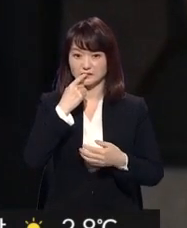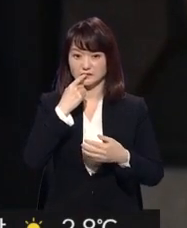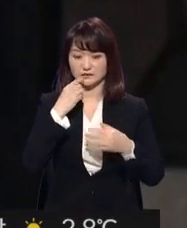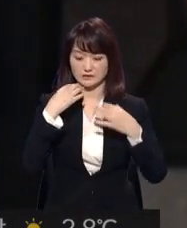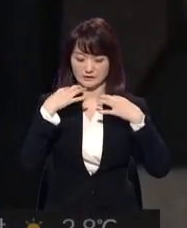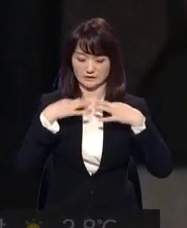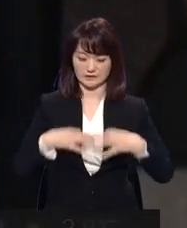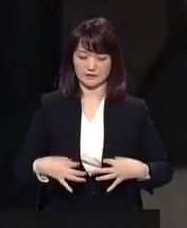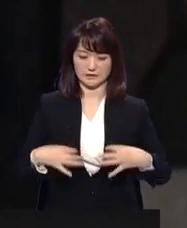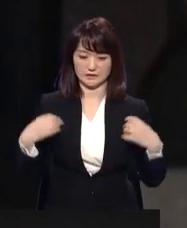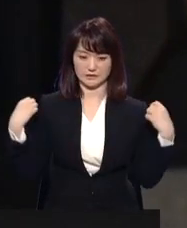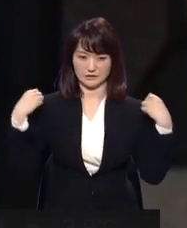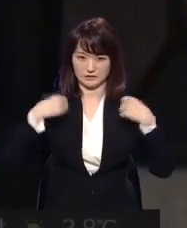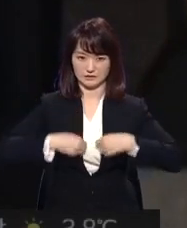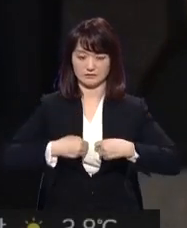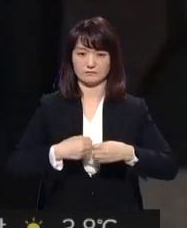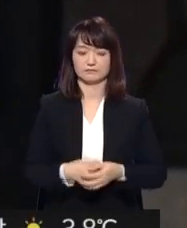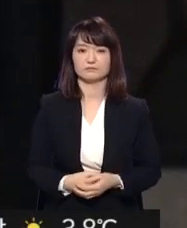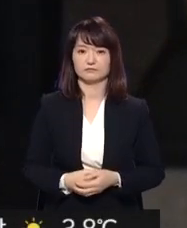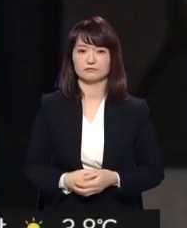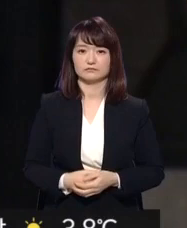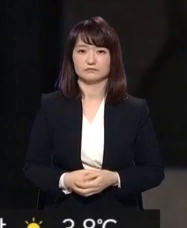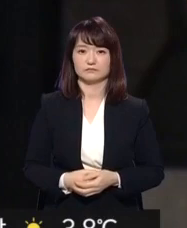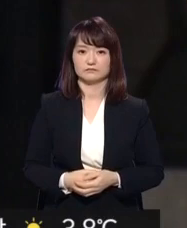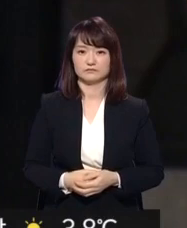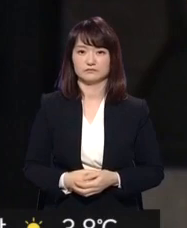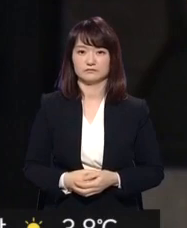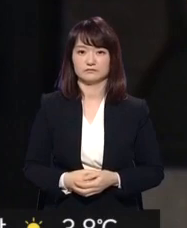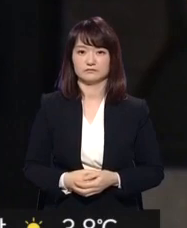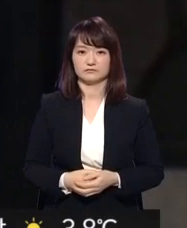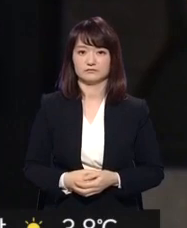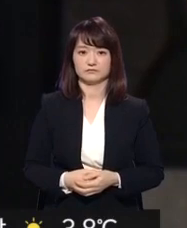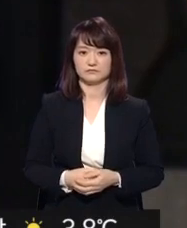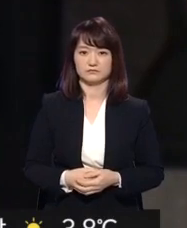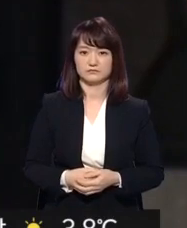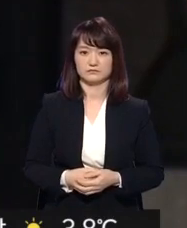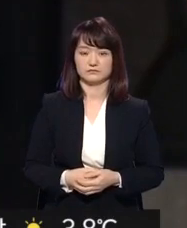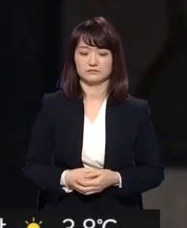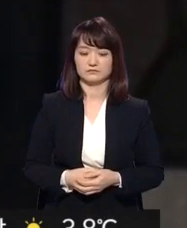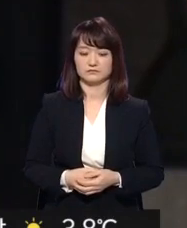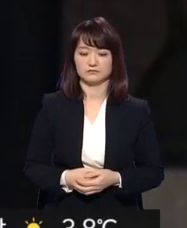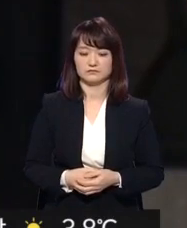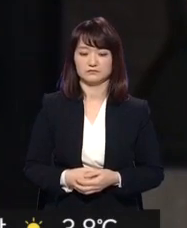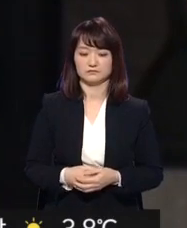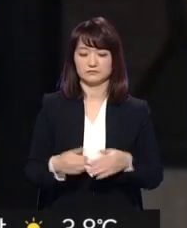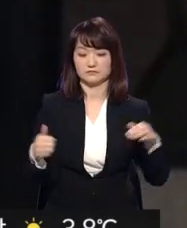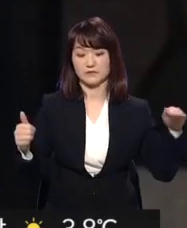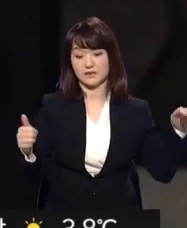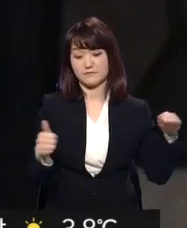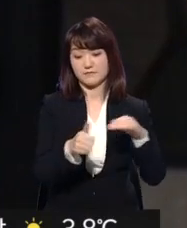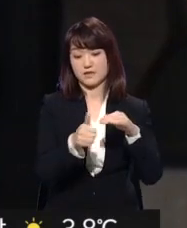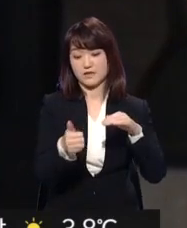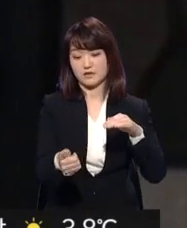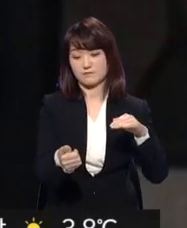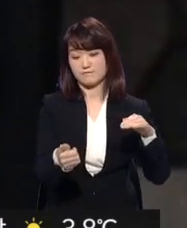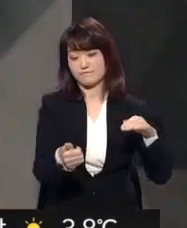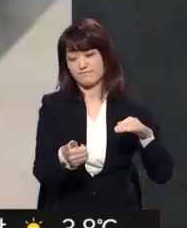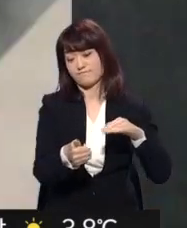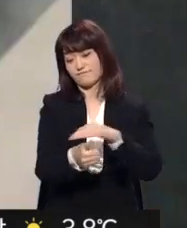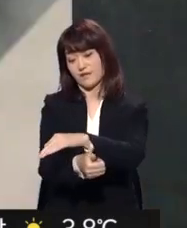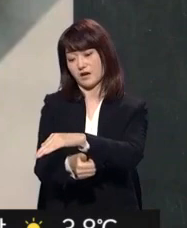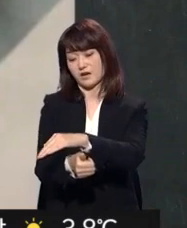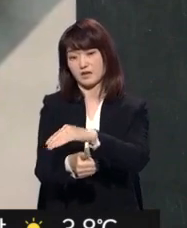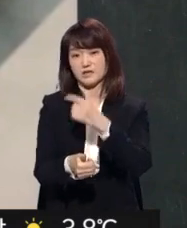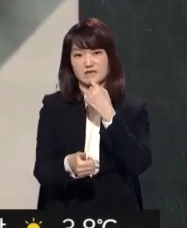소위 얘기했던 늑과 즉 차가 이렇게 아이 몸을 지나갔다 그랬지 않습니까 그래서이 하얀 띠에 타의